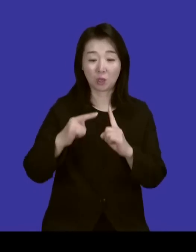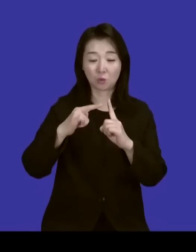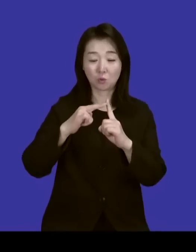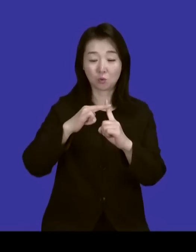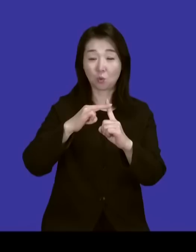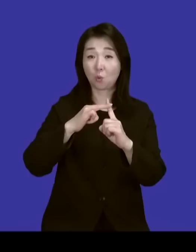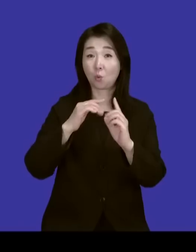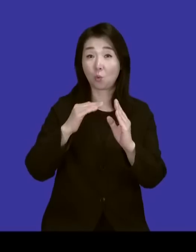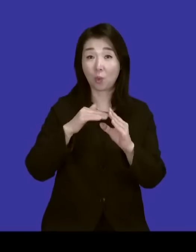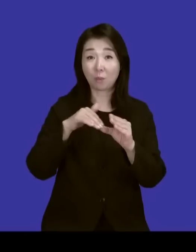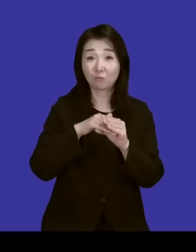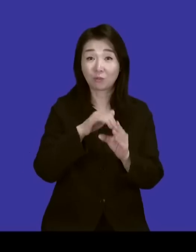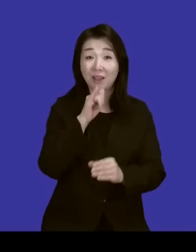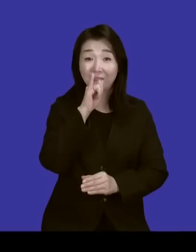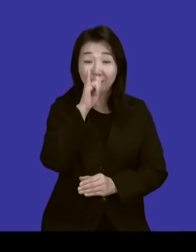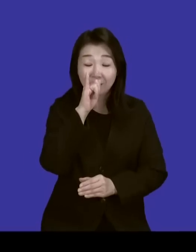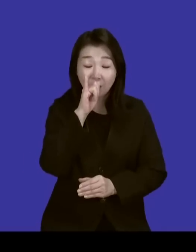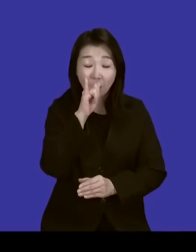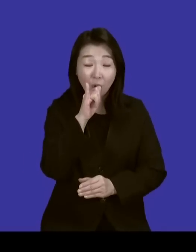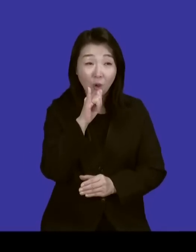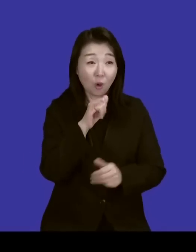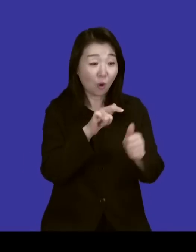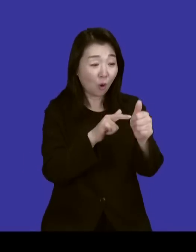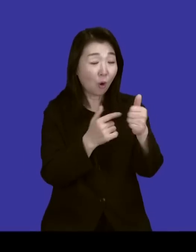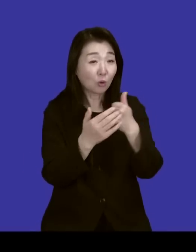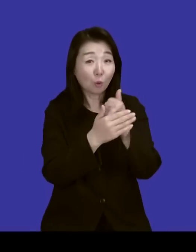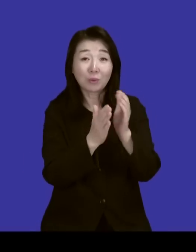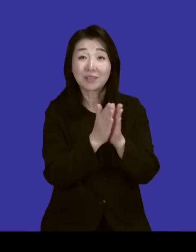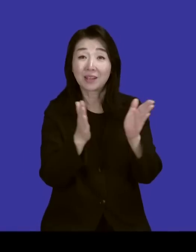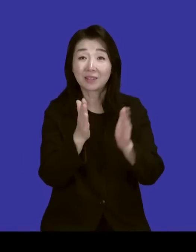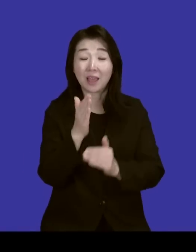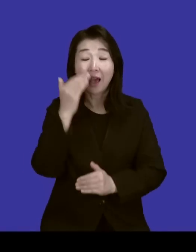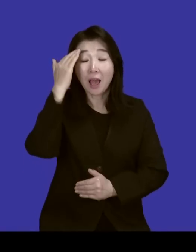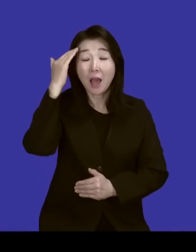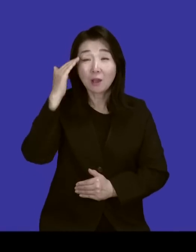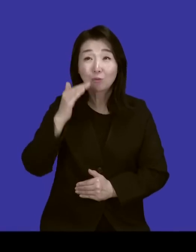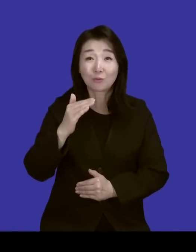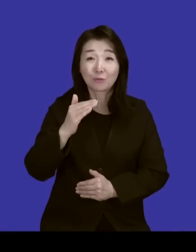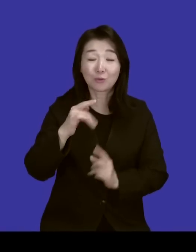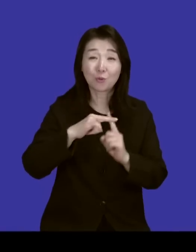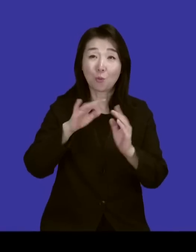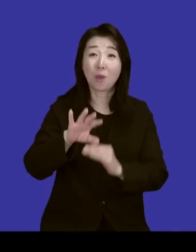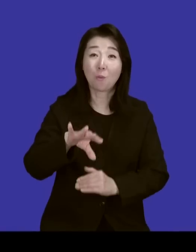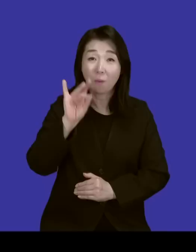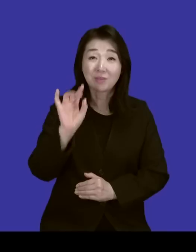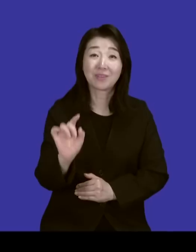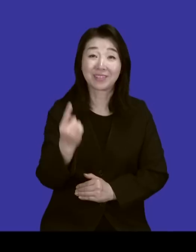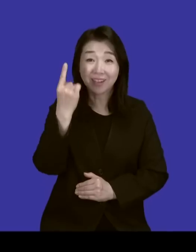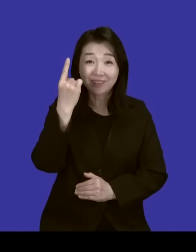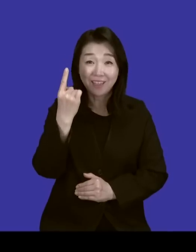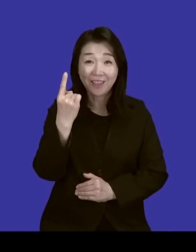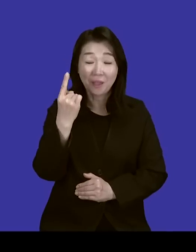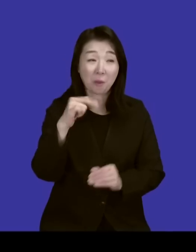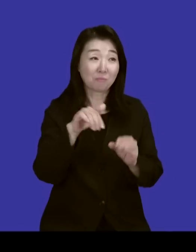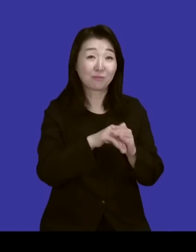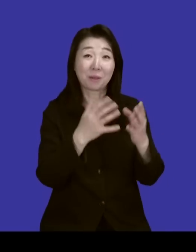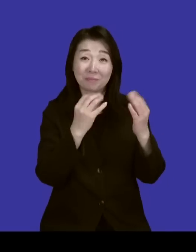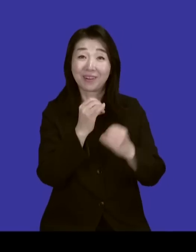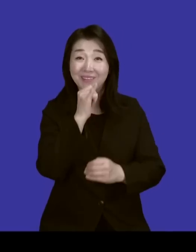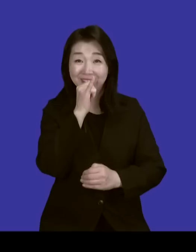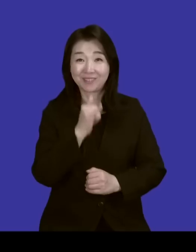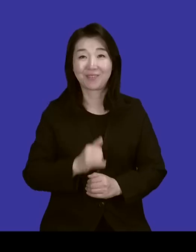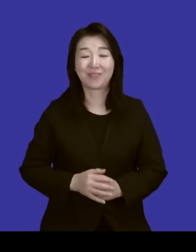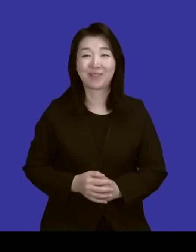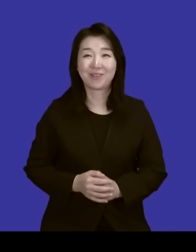중에 우리 이동원 목사님 덕분에 시작된 그러니까 한국교회 원조가 시작된 경우가 굉장히 많더라고요. 그래서 오늘